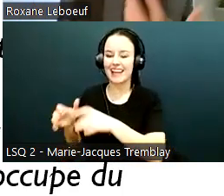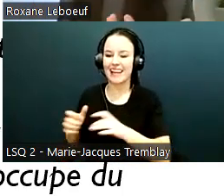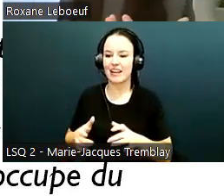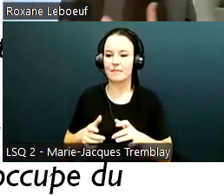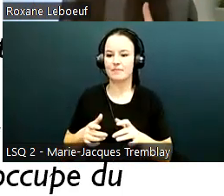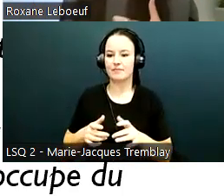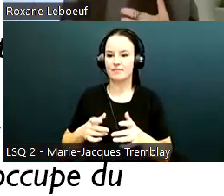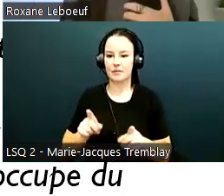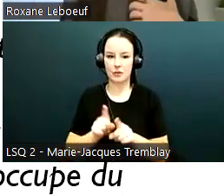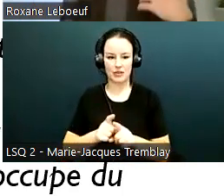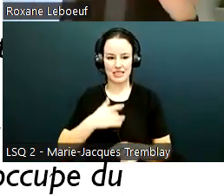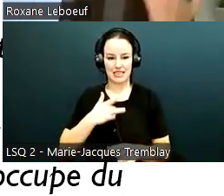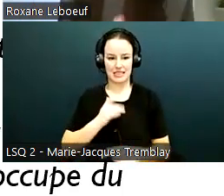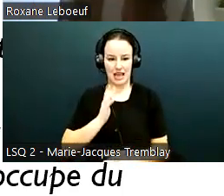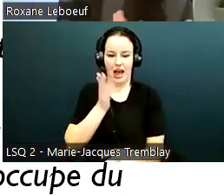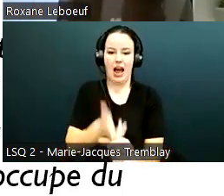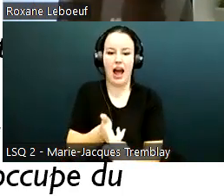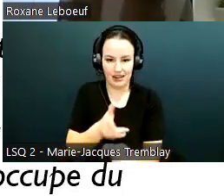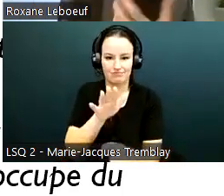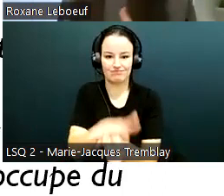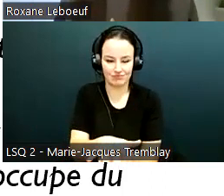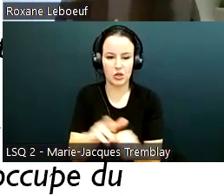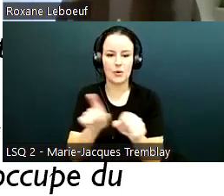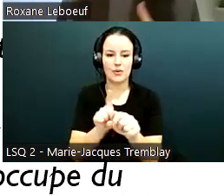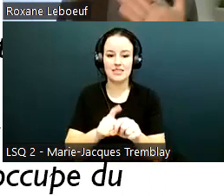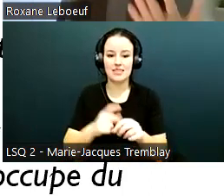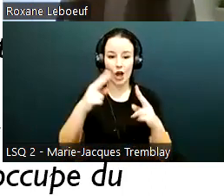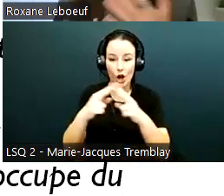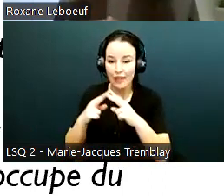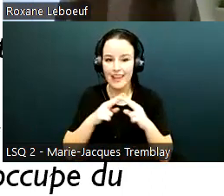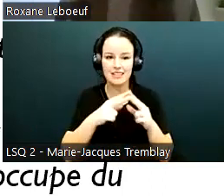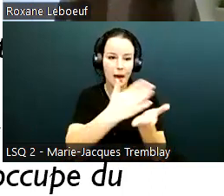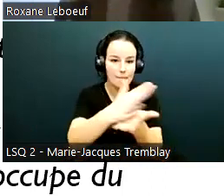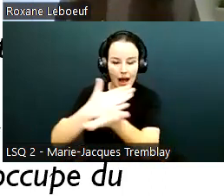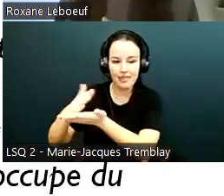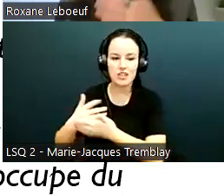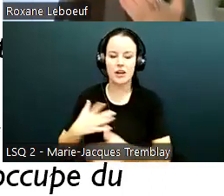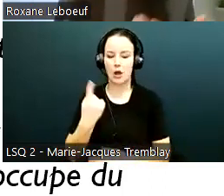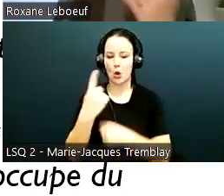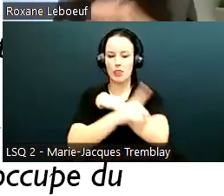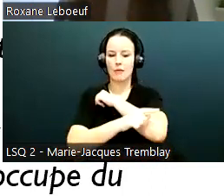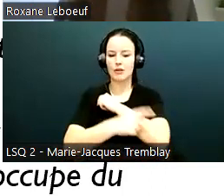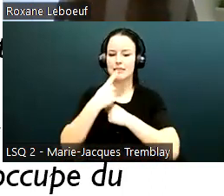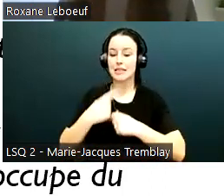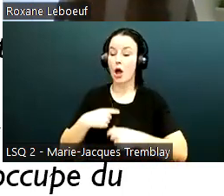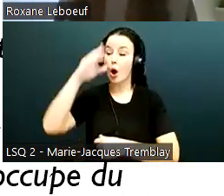fait d'engagement au sein de la résidence, ça peut être le fait de partage de connaissances aussi. Une employée rapporte, il y a un monsieur qui a commencé